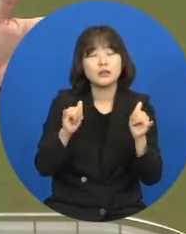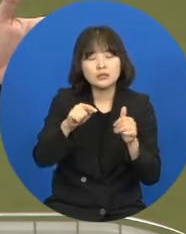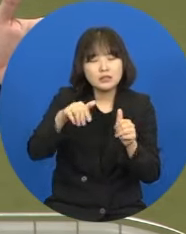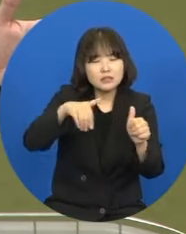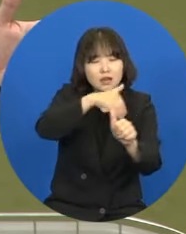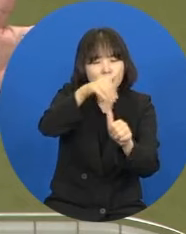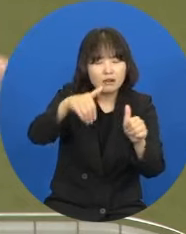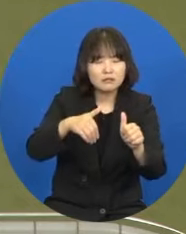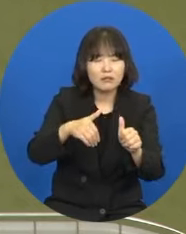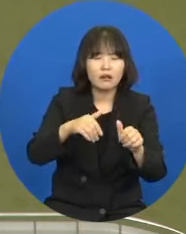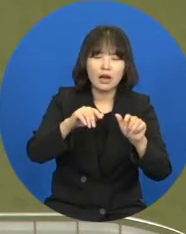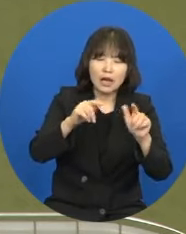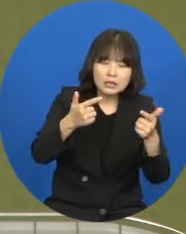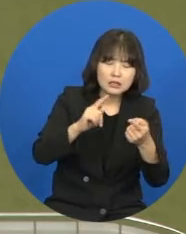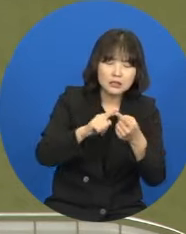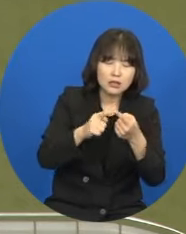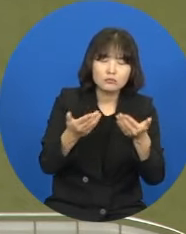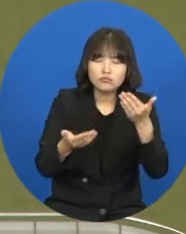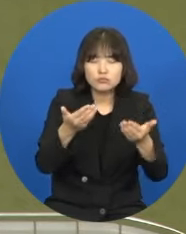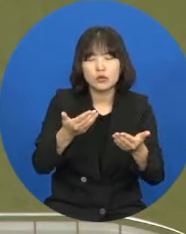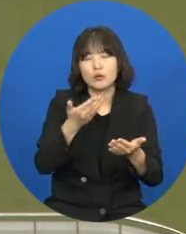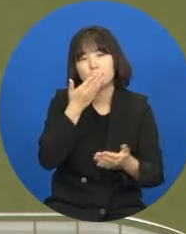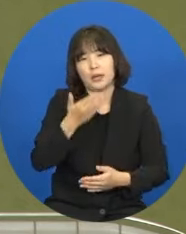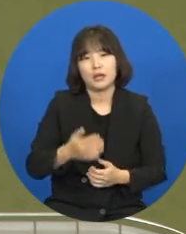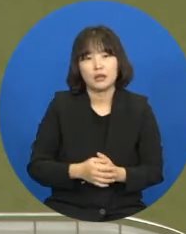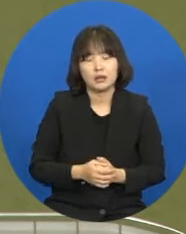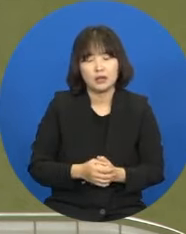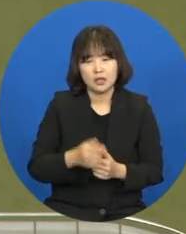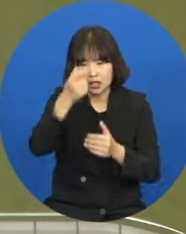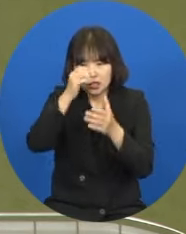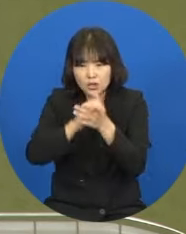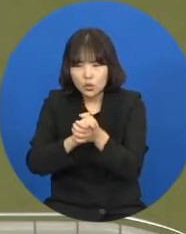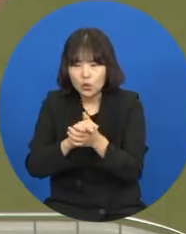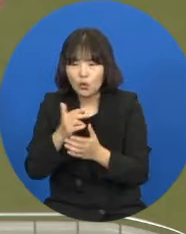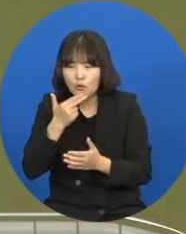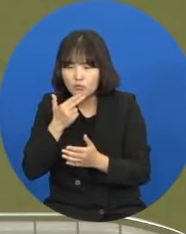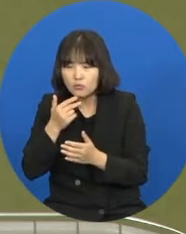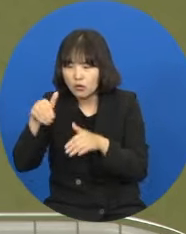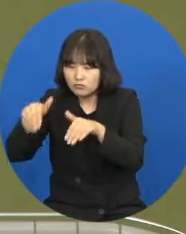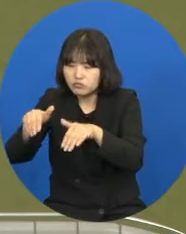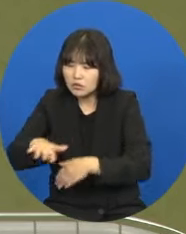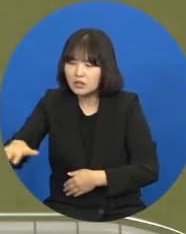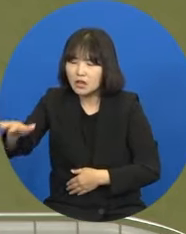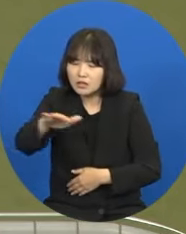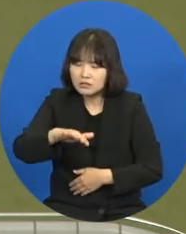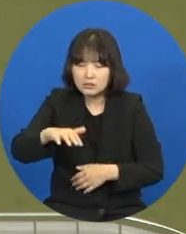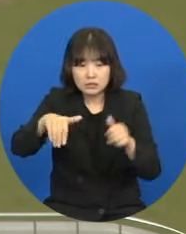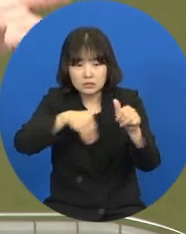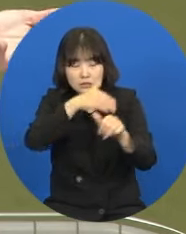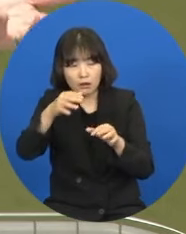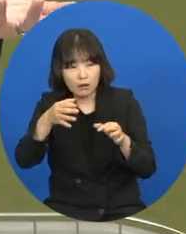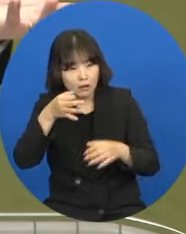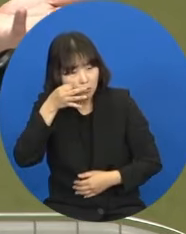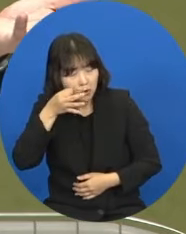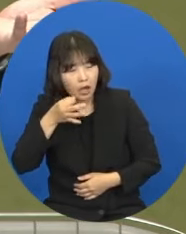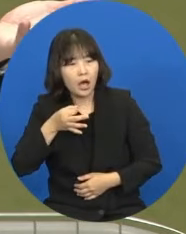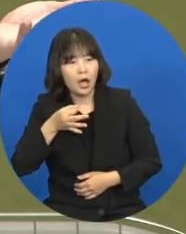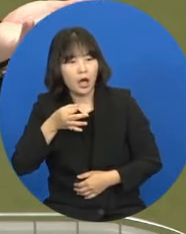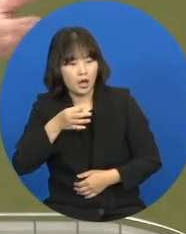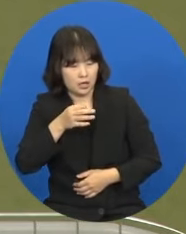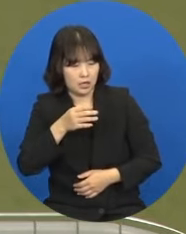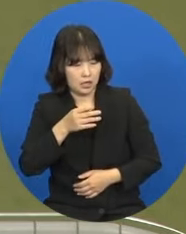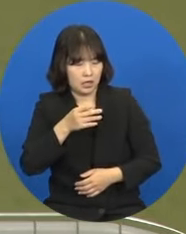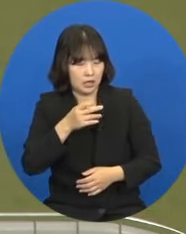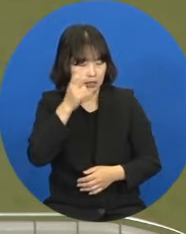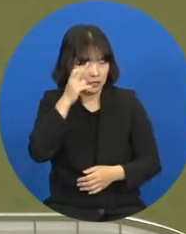하는 것을 분별하는 거예요 그러나 기도하지 않은이 부하들 럼 그냥 상황만 보면 아 이거는 이건 죽여야 된다 이렇게 판단을